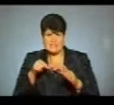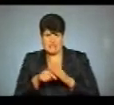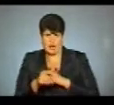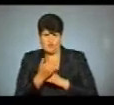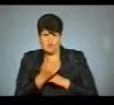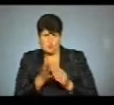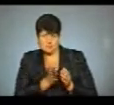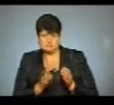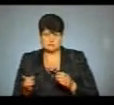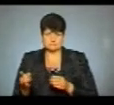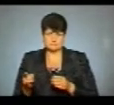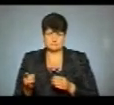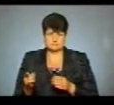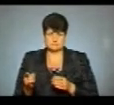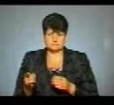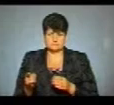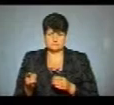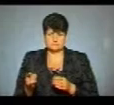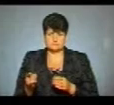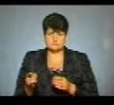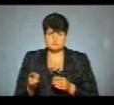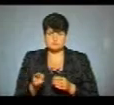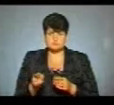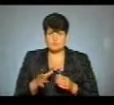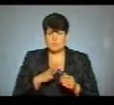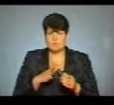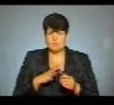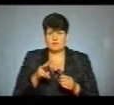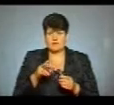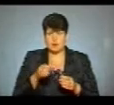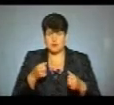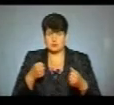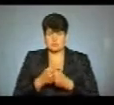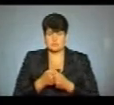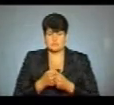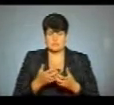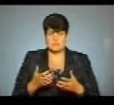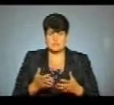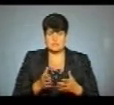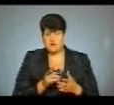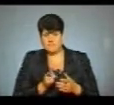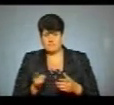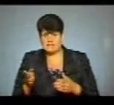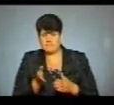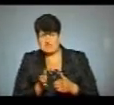максимум. Тебе рахував, бо був би мені лоб у себе, мене розчавив. Я вже так максимум тікав, тік.